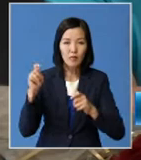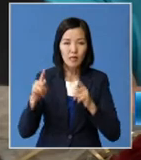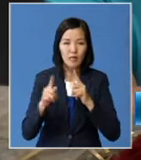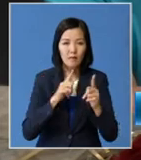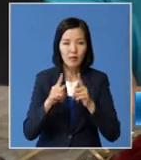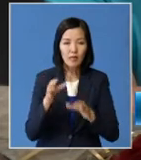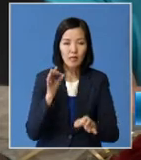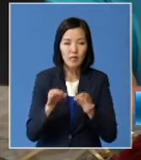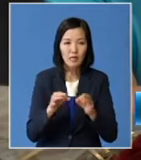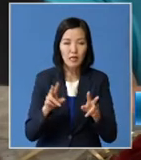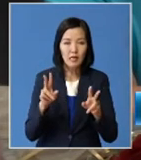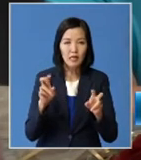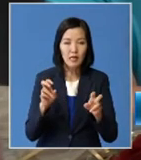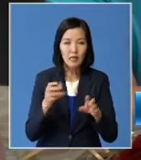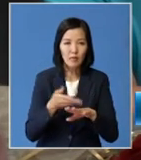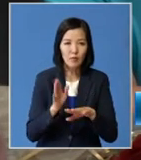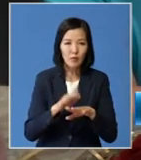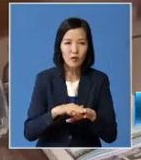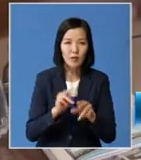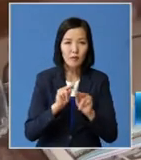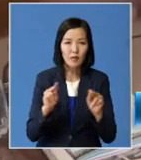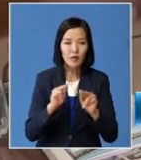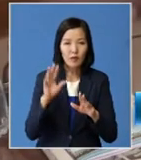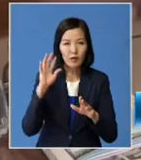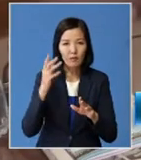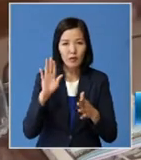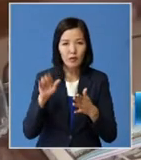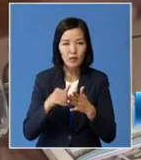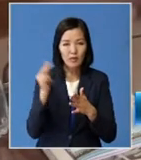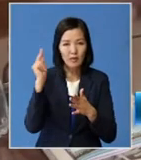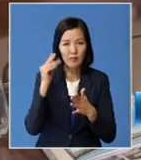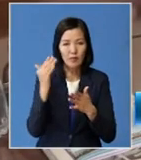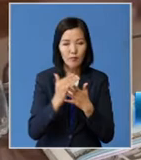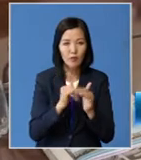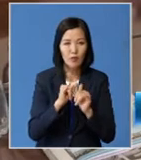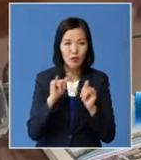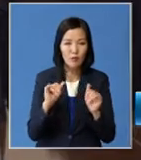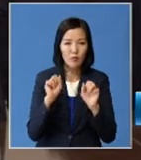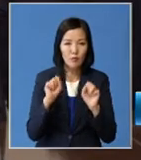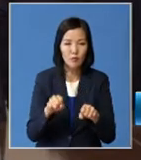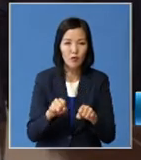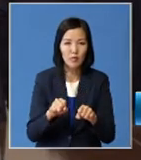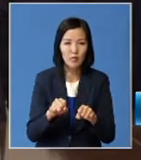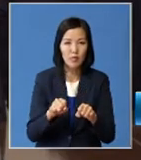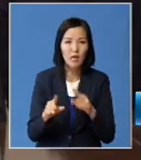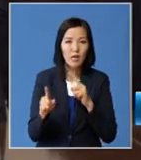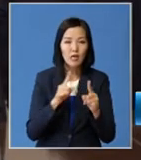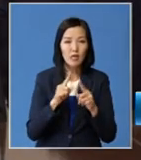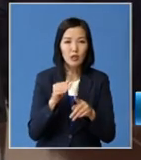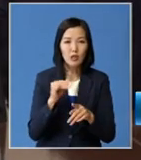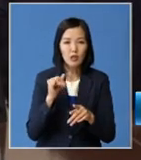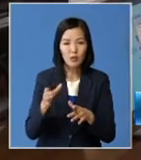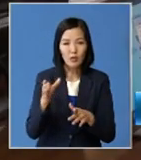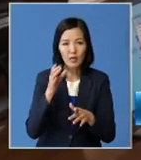сараланды. Тақырыбы күрделі: педагогика, психология және жаңартылған білім берудің даму мүмкіндіктері. Ғылыми тәжірибелік басқосу мазмұнына жетісу